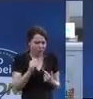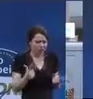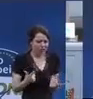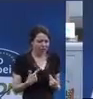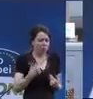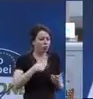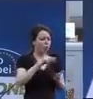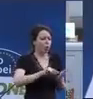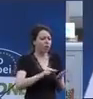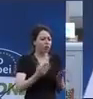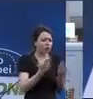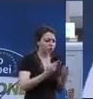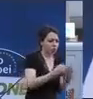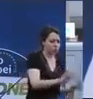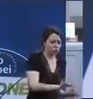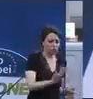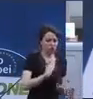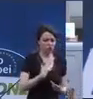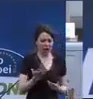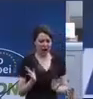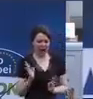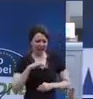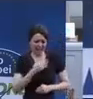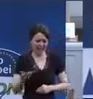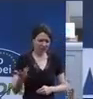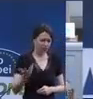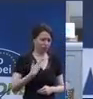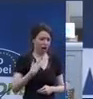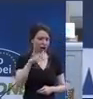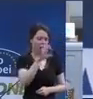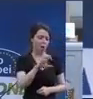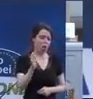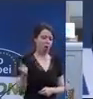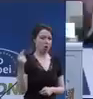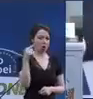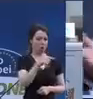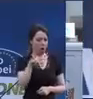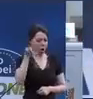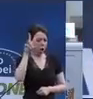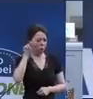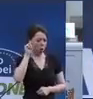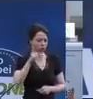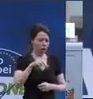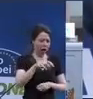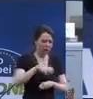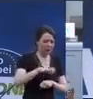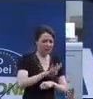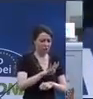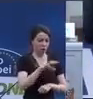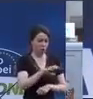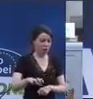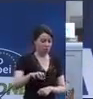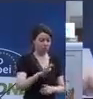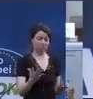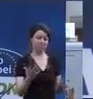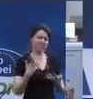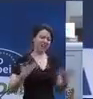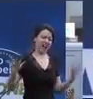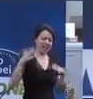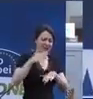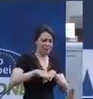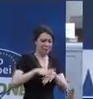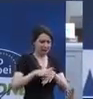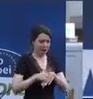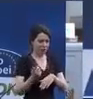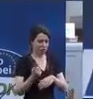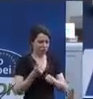abbiamo un ufficio studi perché abbiamo candidati che sanno stare in Europa che conoscono le amministrazioni locali che sono grandi esperti di